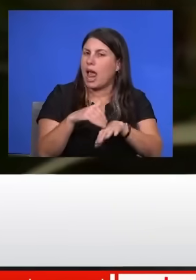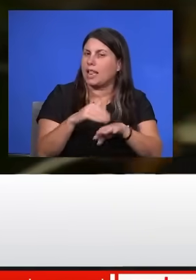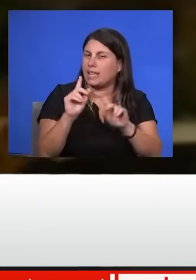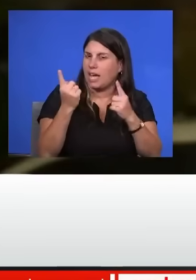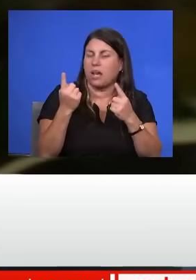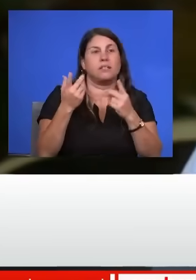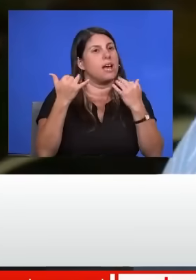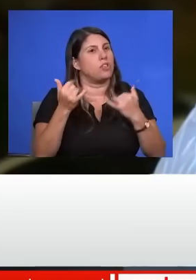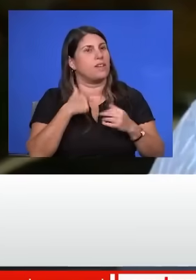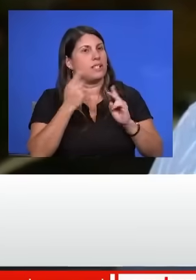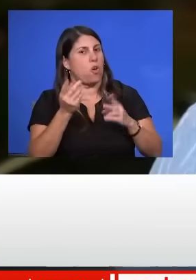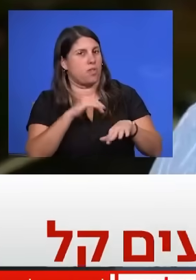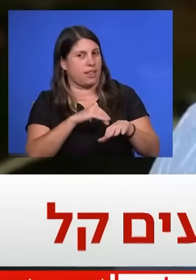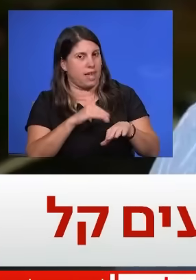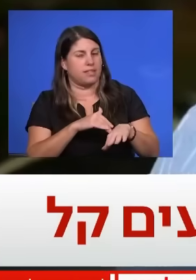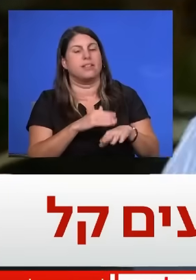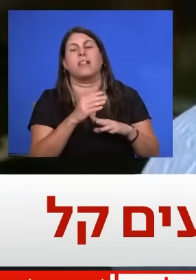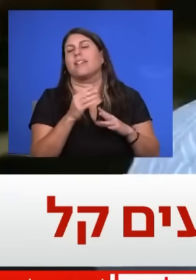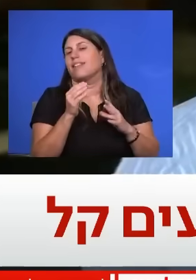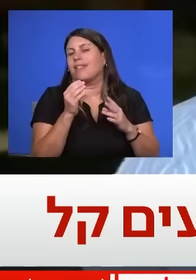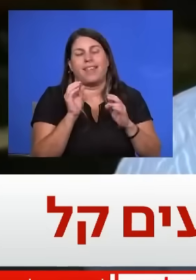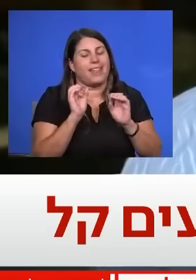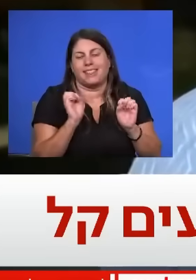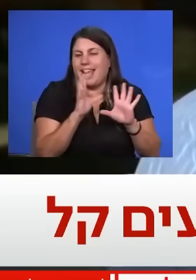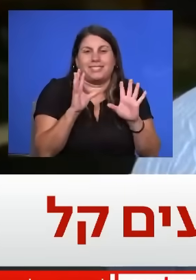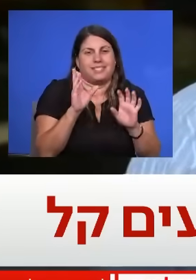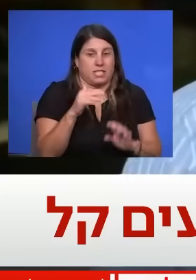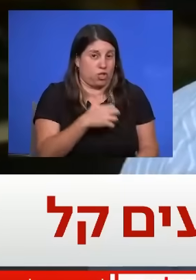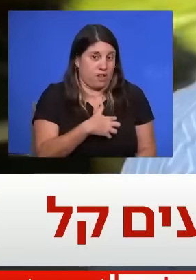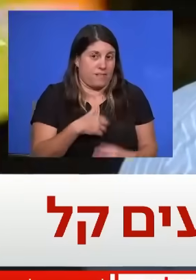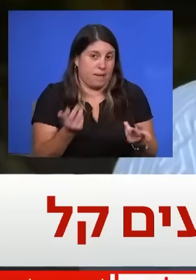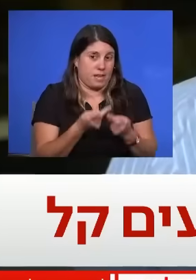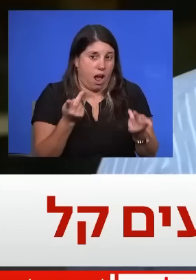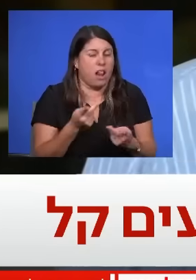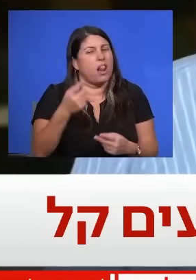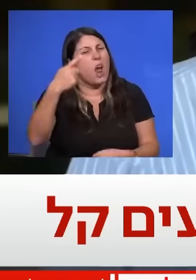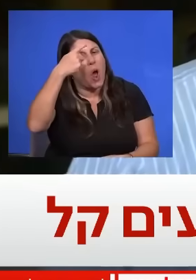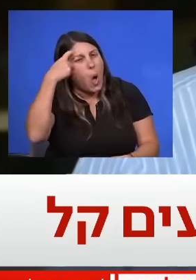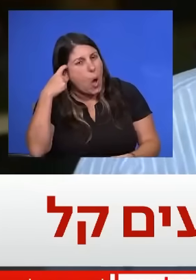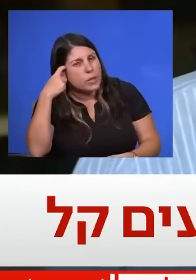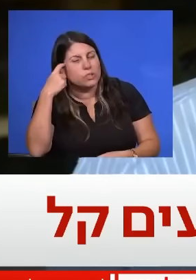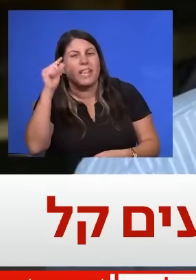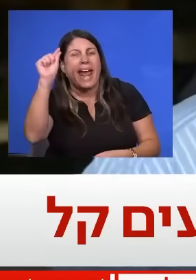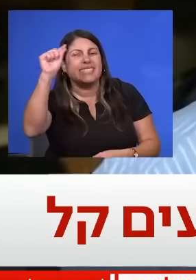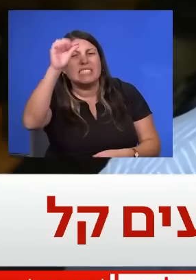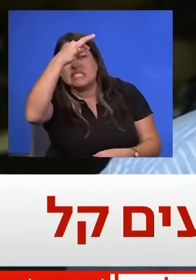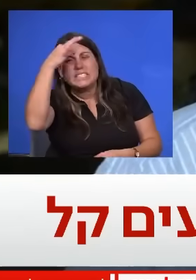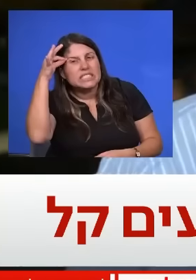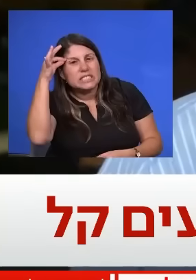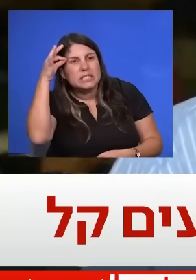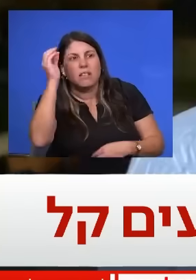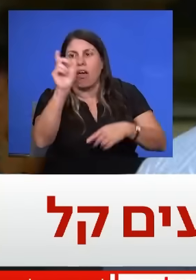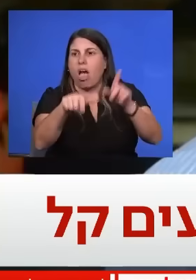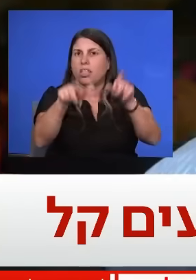אני יכול לעדכן שבנס יש כאן נפגעים קל, חתך בראש. מרסיסים. האנשים, רוב